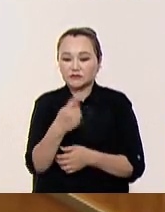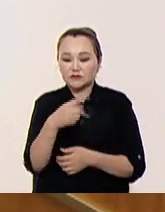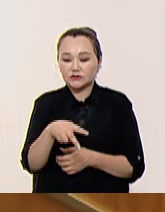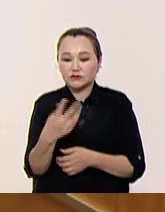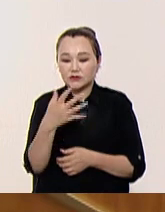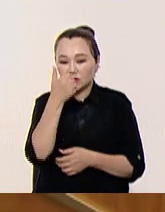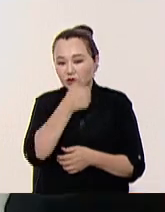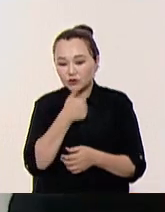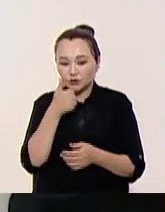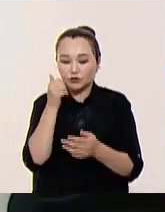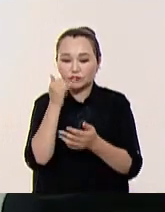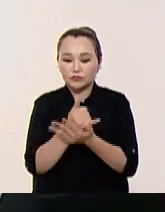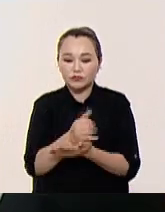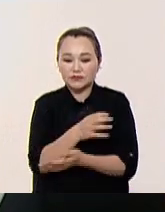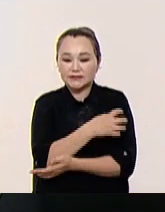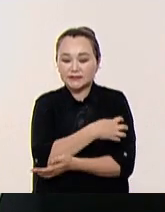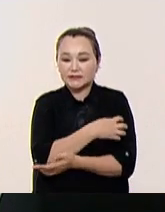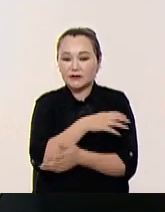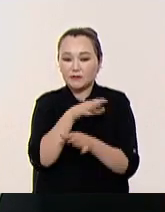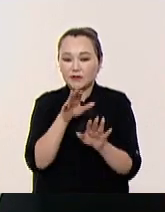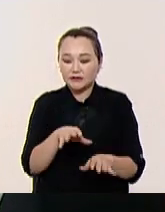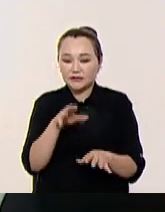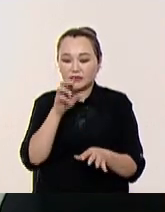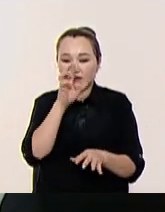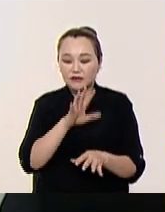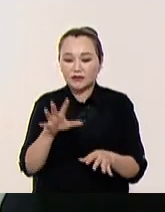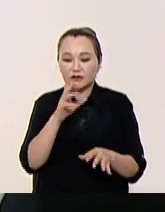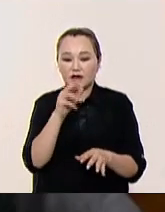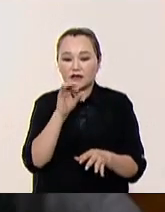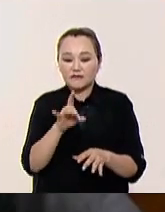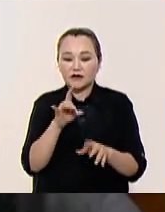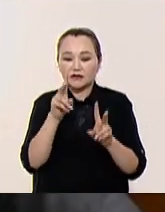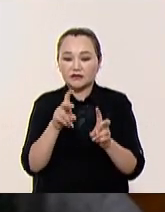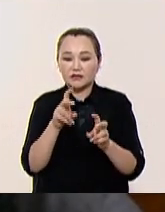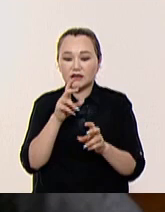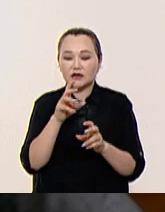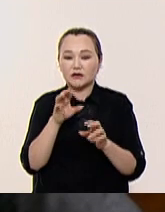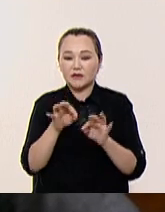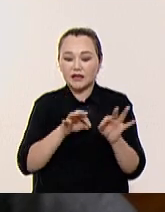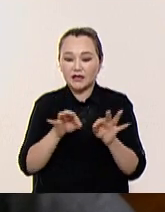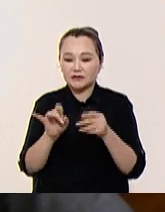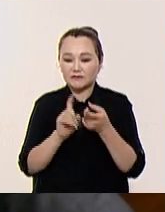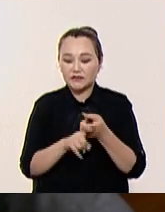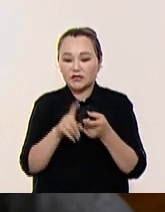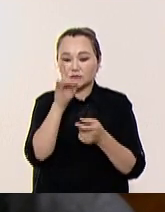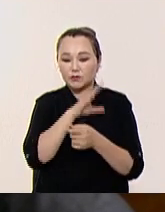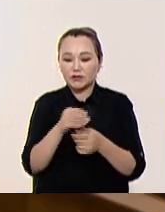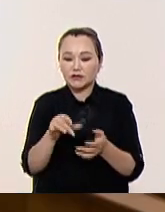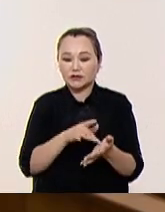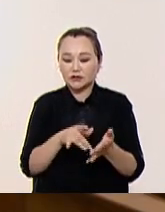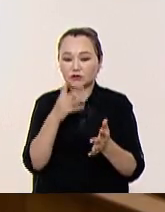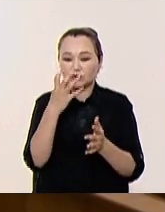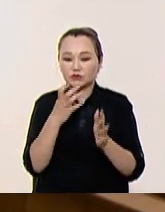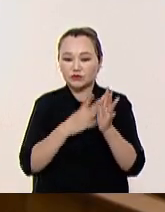2021-2025 жылдарға арналған қуатты өңірлер ел дамуының драйвері атты ұлттық жоба аясында республикалық бюджеттен